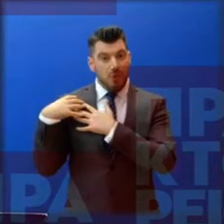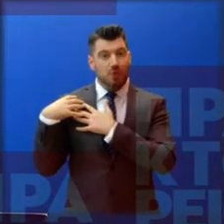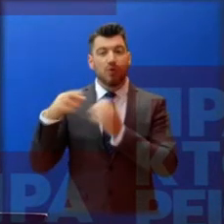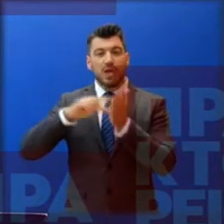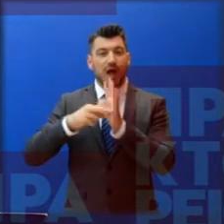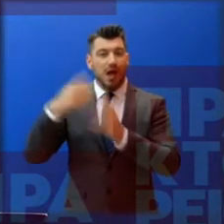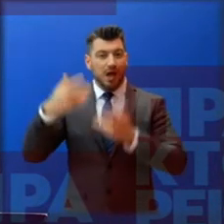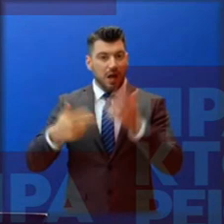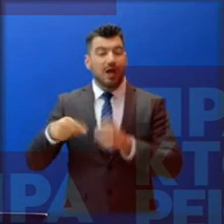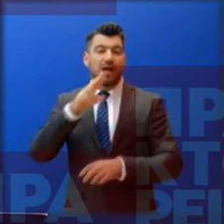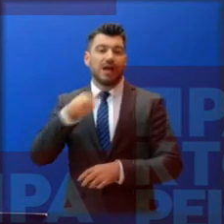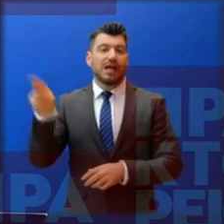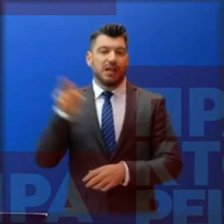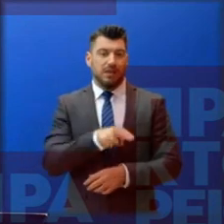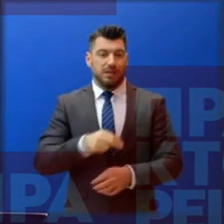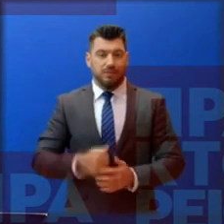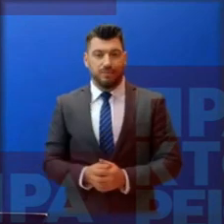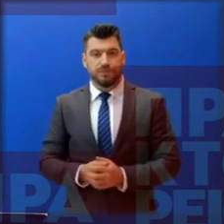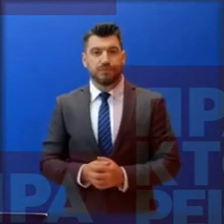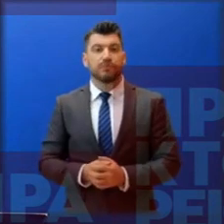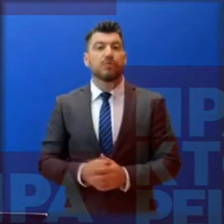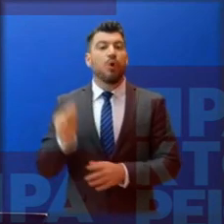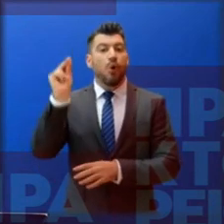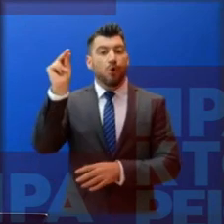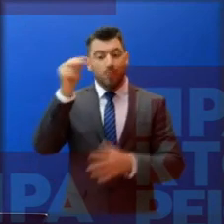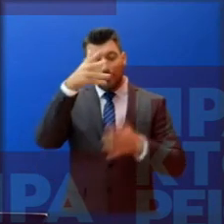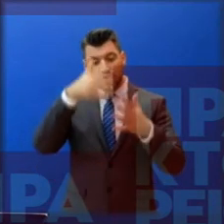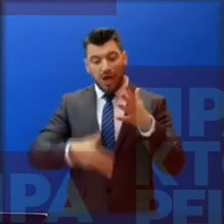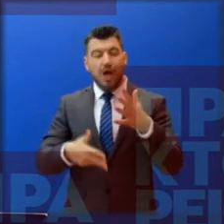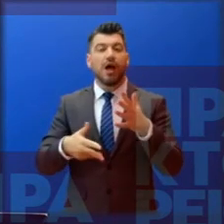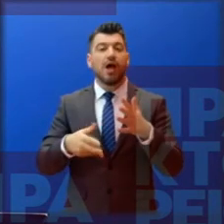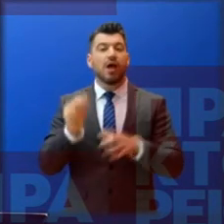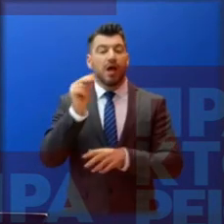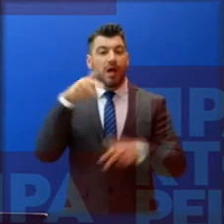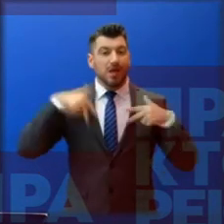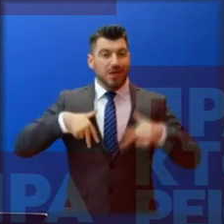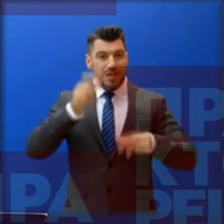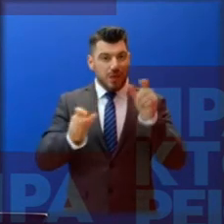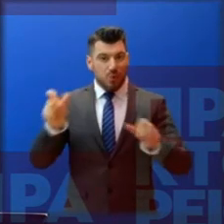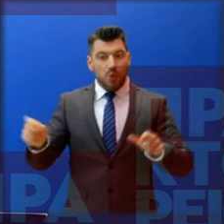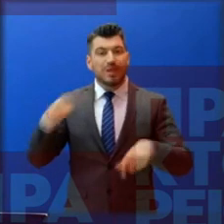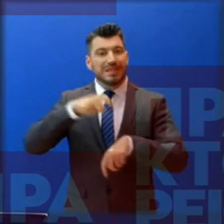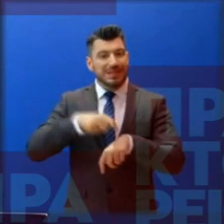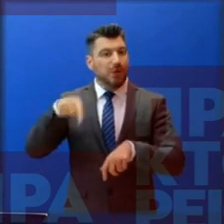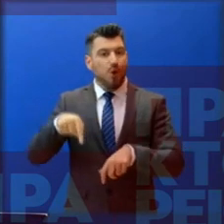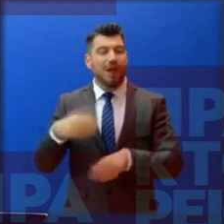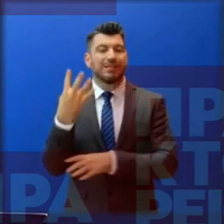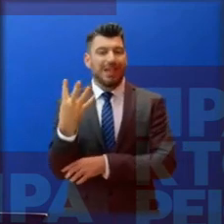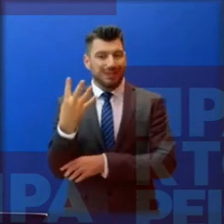σύστημα, καταργείται. Η ορκομοσία των νέων Υπουργών και Υφυπουργών θα γίνει σήμερα στις 4